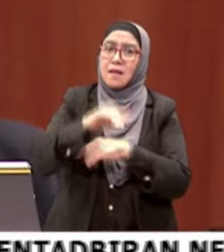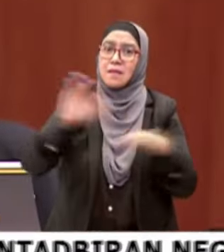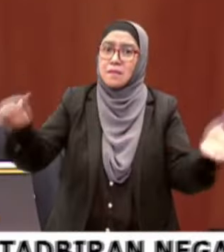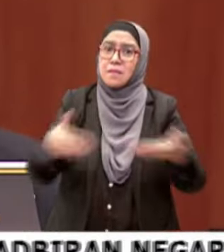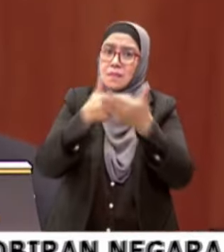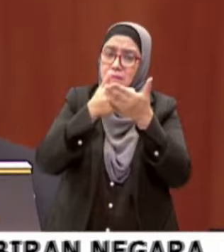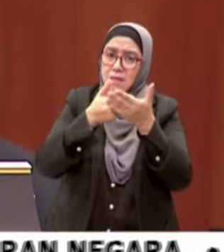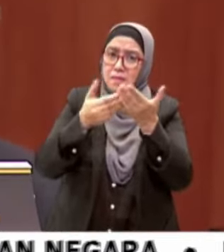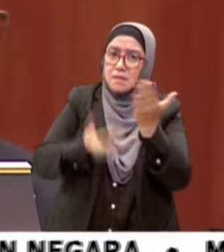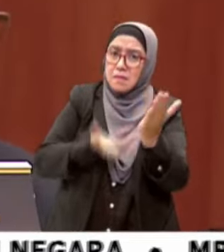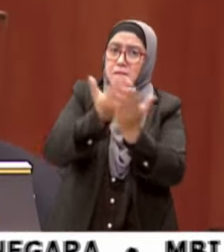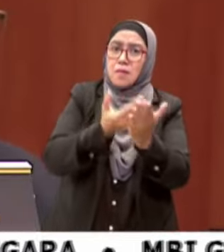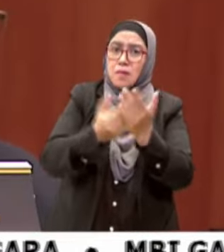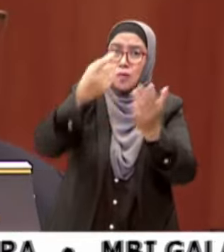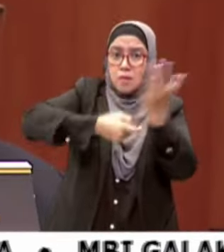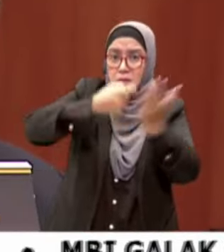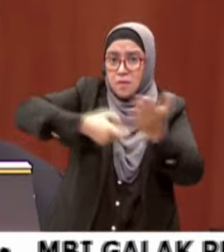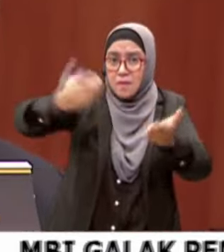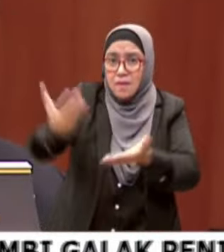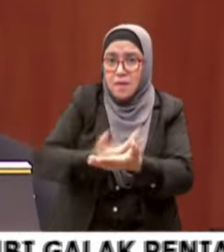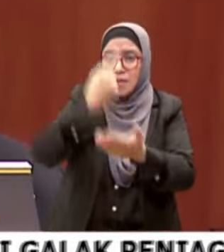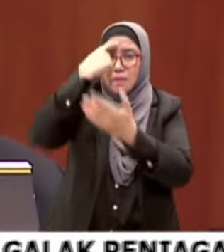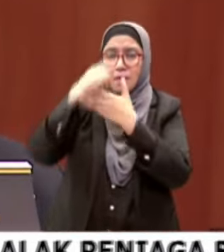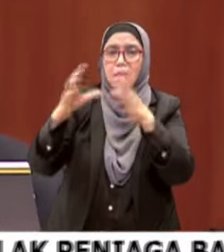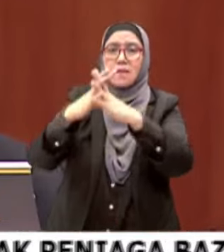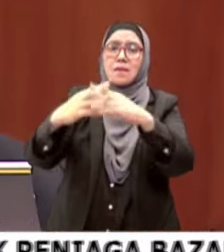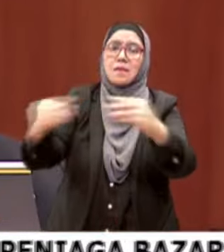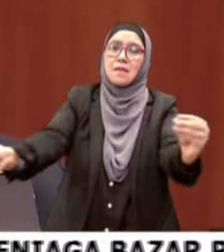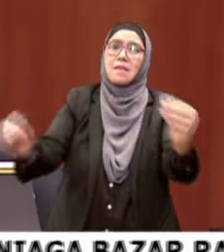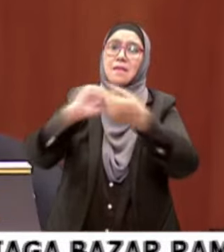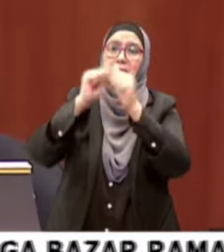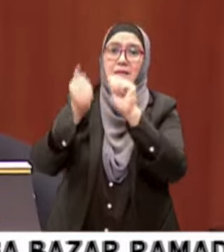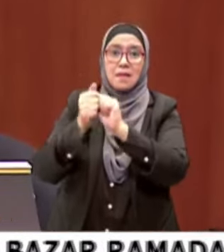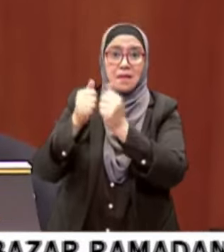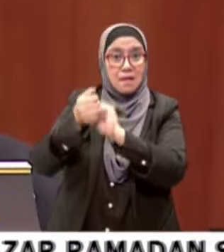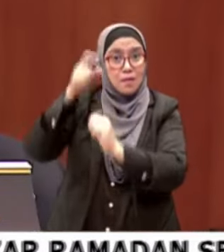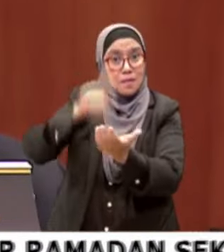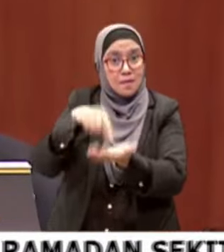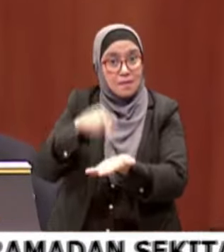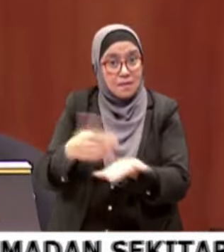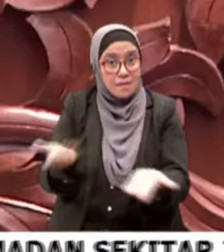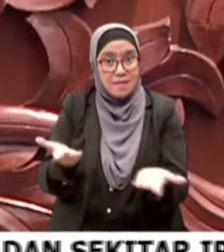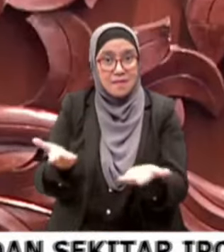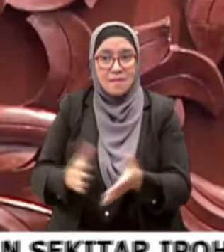masa kini untuk menangani isu yang dihadapi pada masa kini